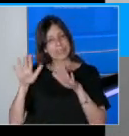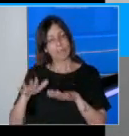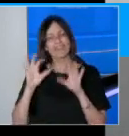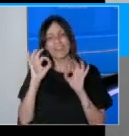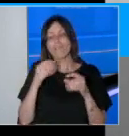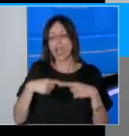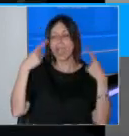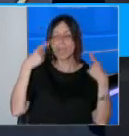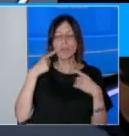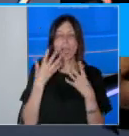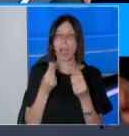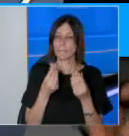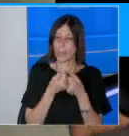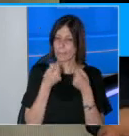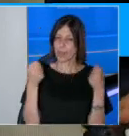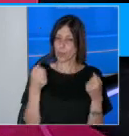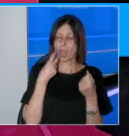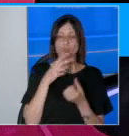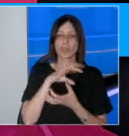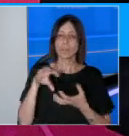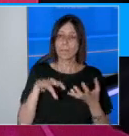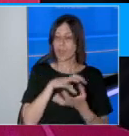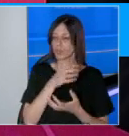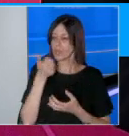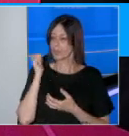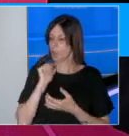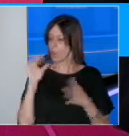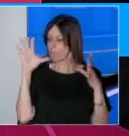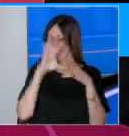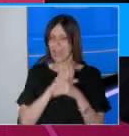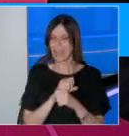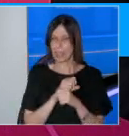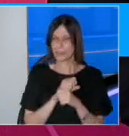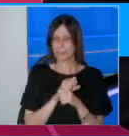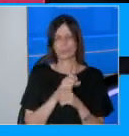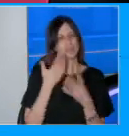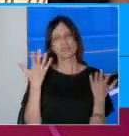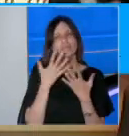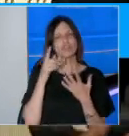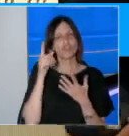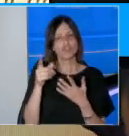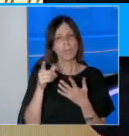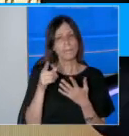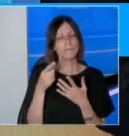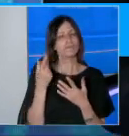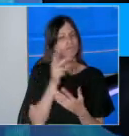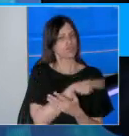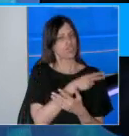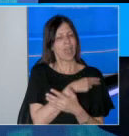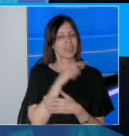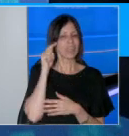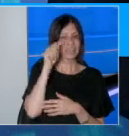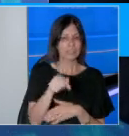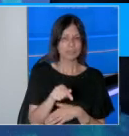בימים האלו הרבה מתיחות. ראינו את ההתפרעויות, את אמש בלילה, מה שקרה שם, שכוחות משטרה נכנסים